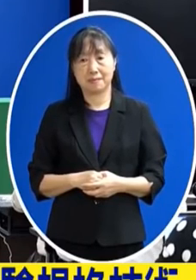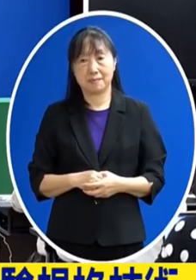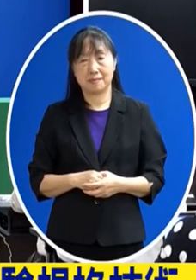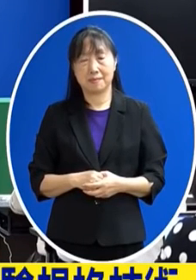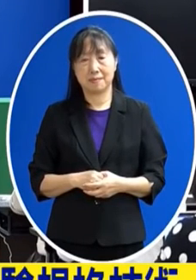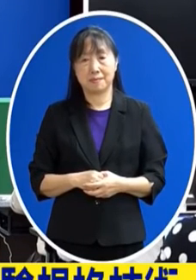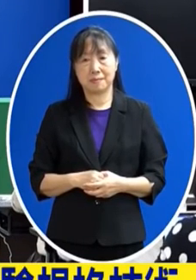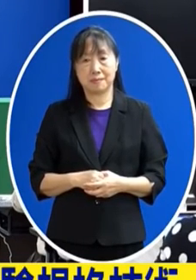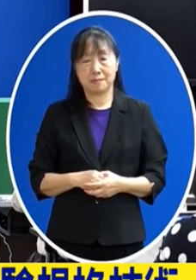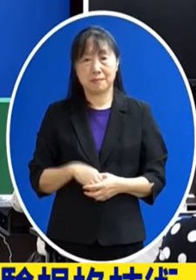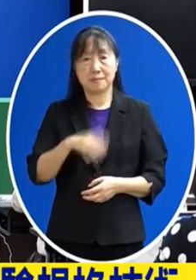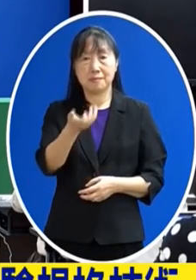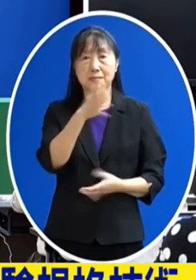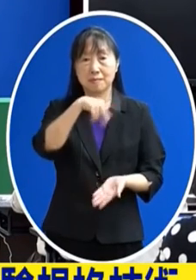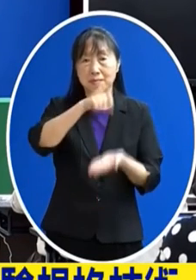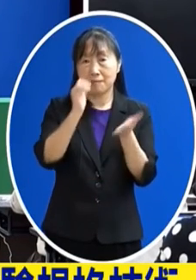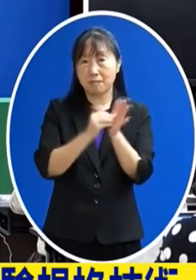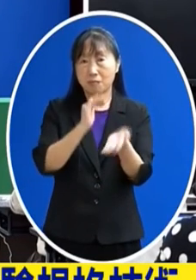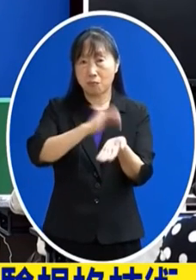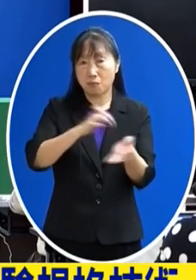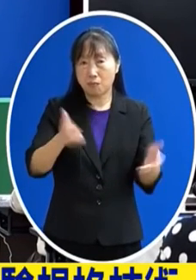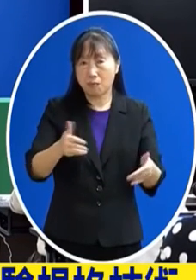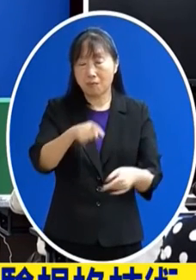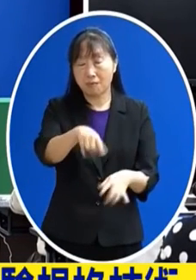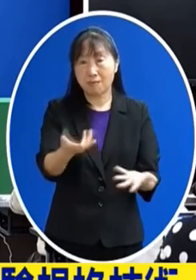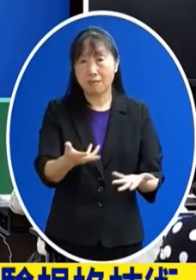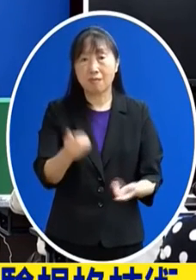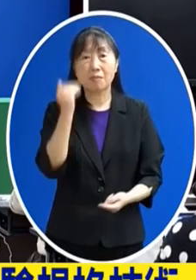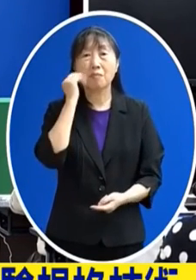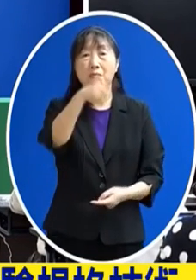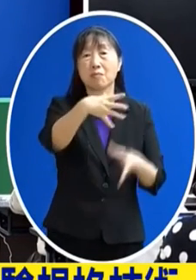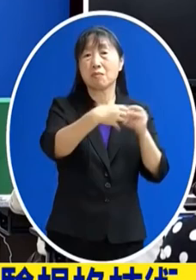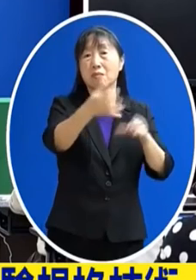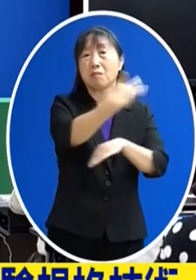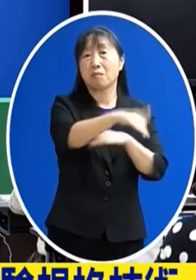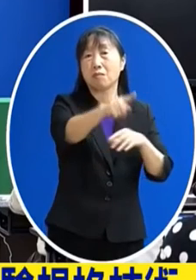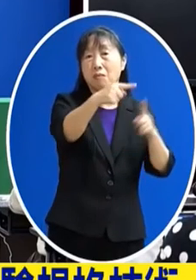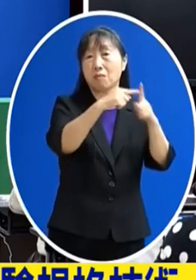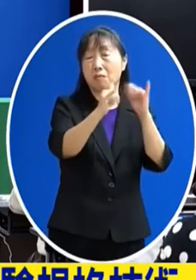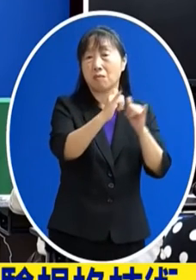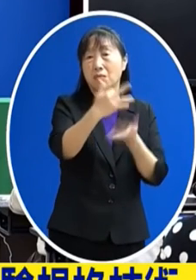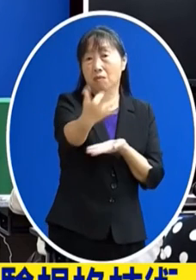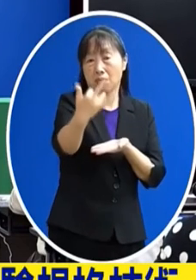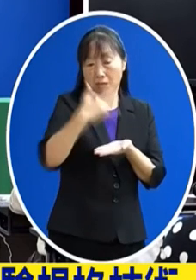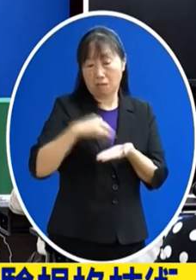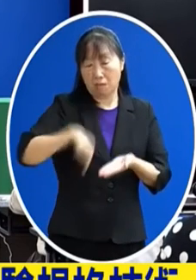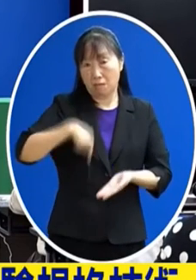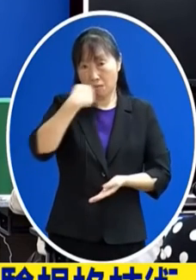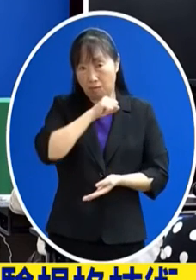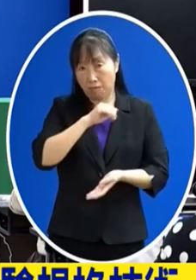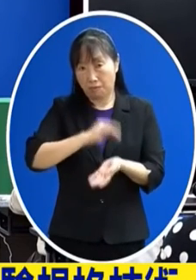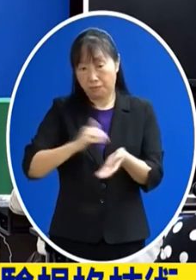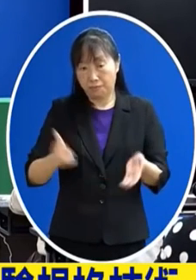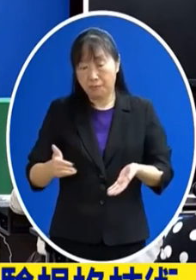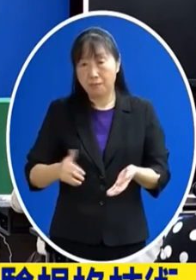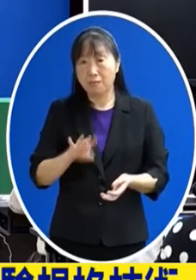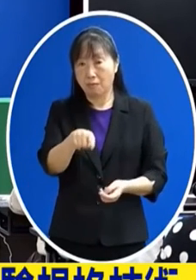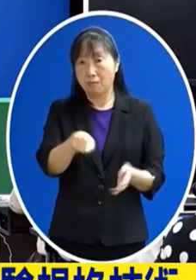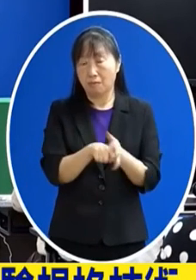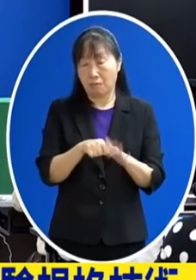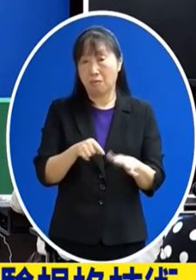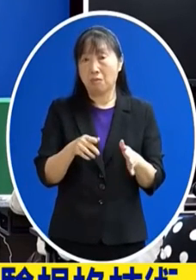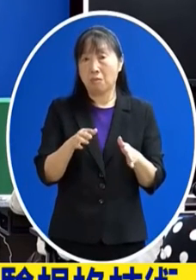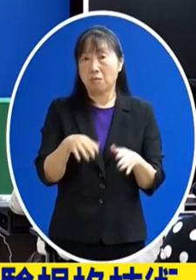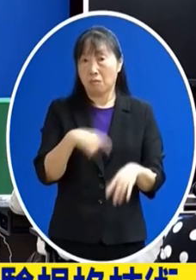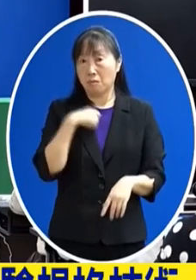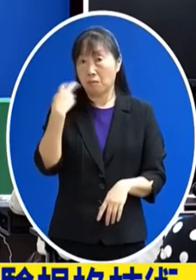那个刚刚有提到就医，那如果柏流民众来台湾就医的话，那目前就医还有一些所谓的检疫啊，其实